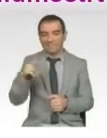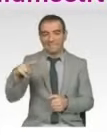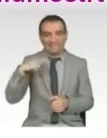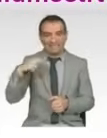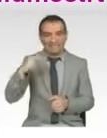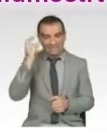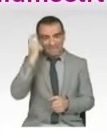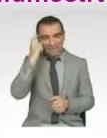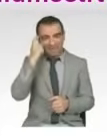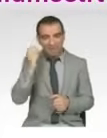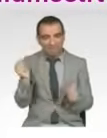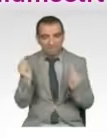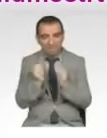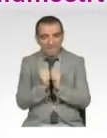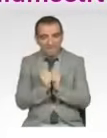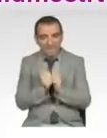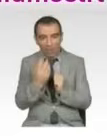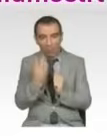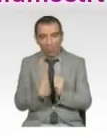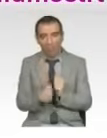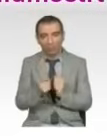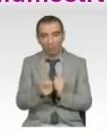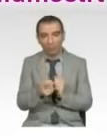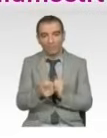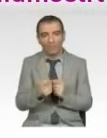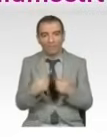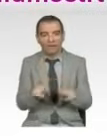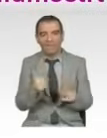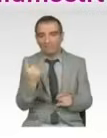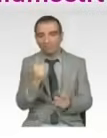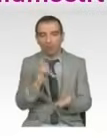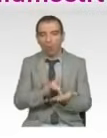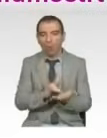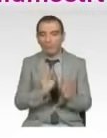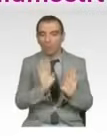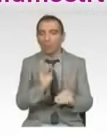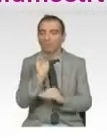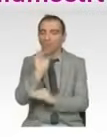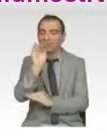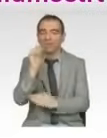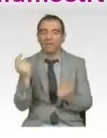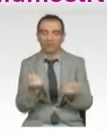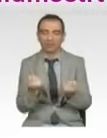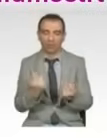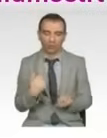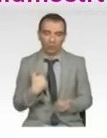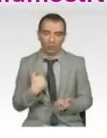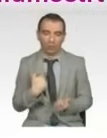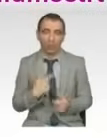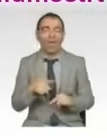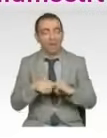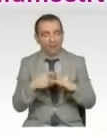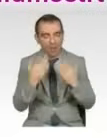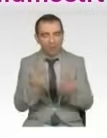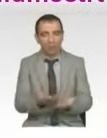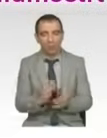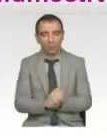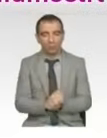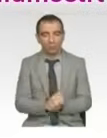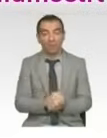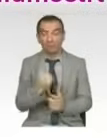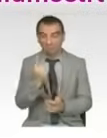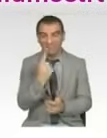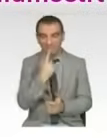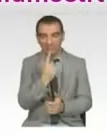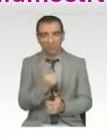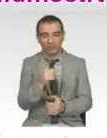kültürü birleştirip hani daha farklı bir şey ortaya koyup yaşamaya çalışıyoruz öyle söyleyeyim. Helal olsun. İşte bak, onu da yaşatan şey ne? Bir şey